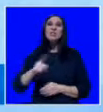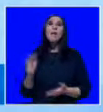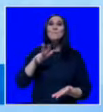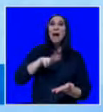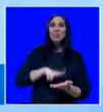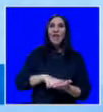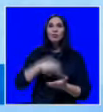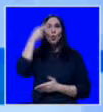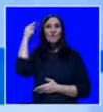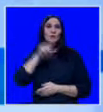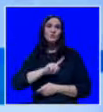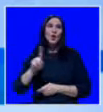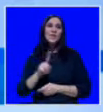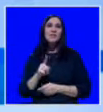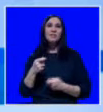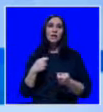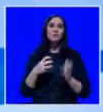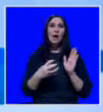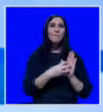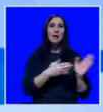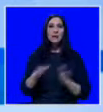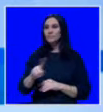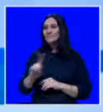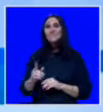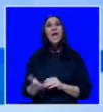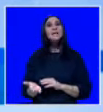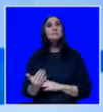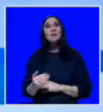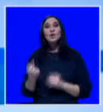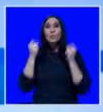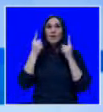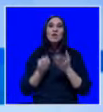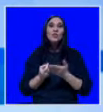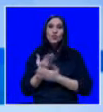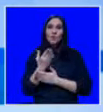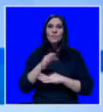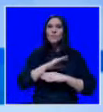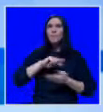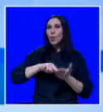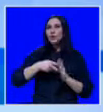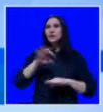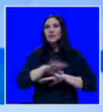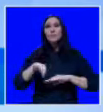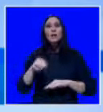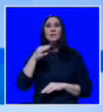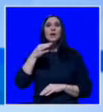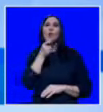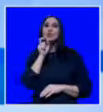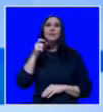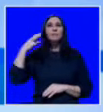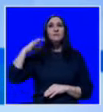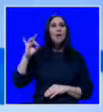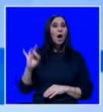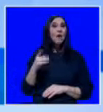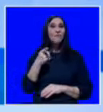марка. Неизбежната поява на нов политически проект, по думите на президента Радев, това ли е движение 3